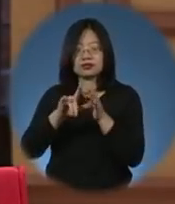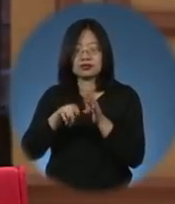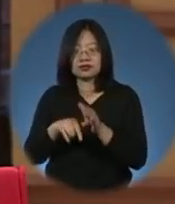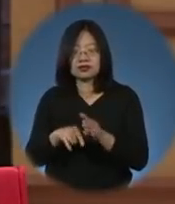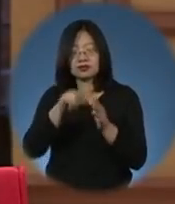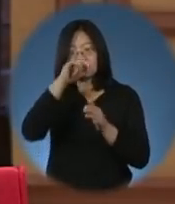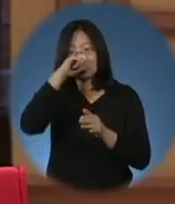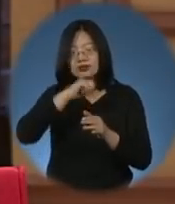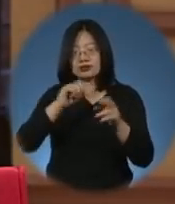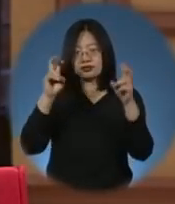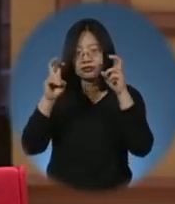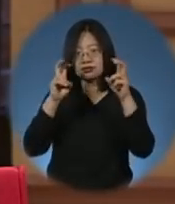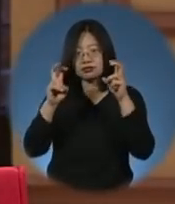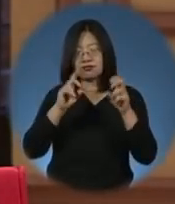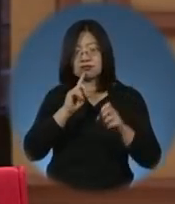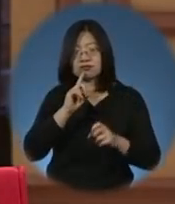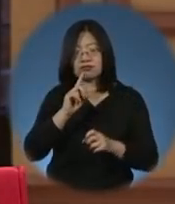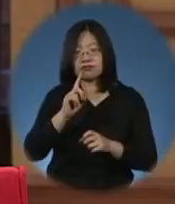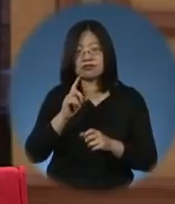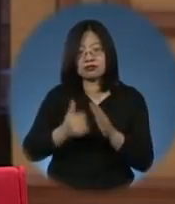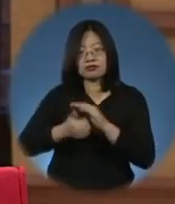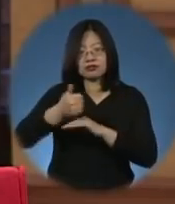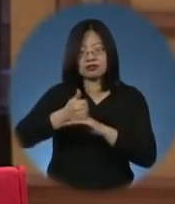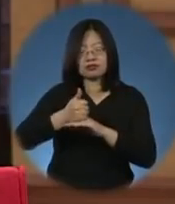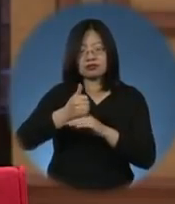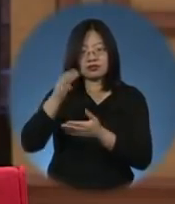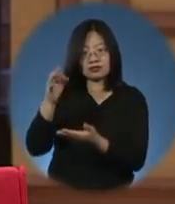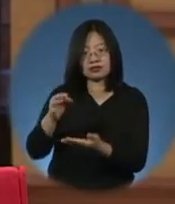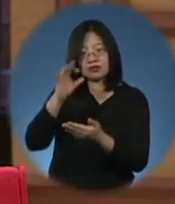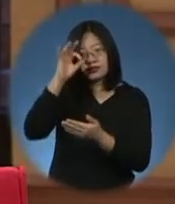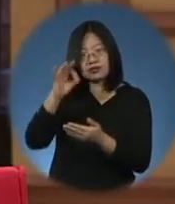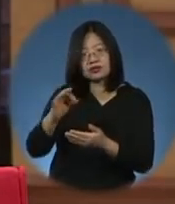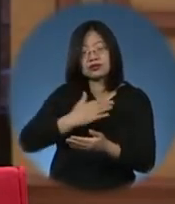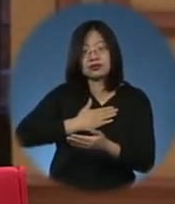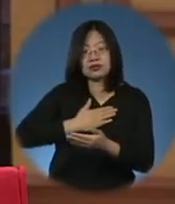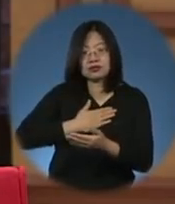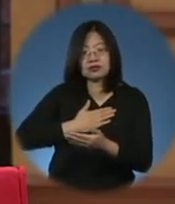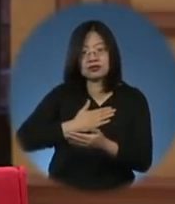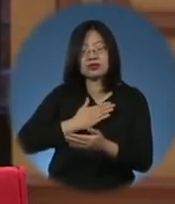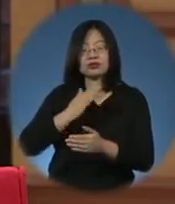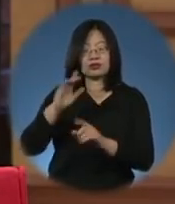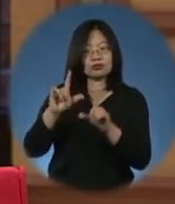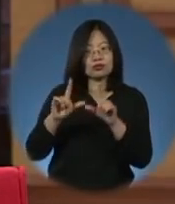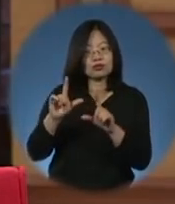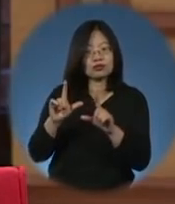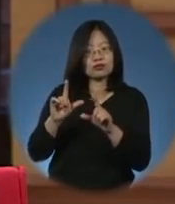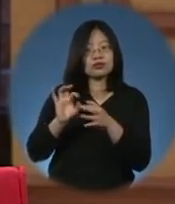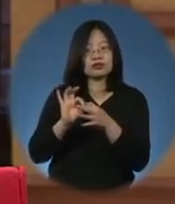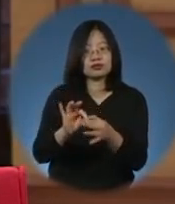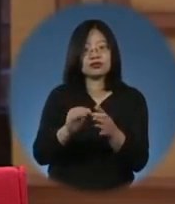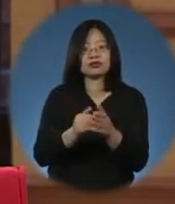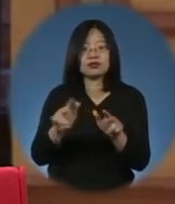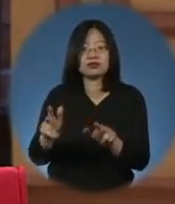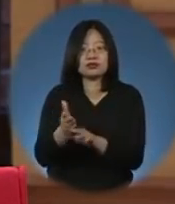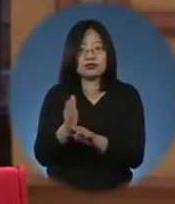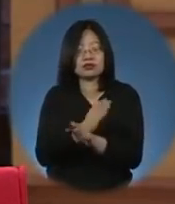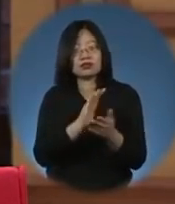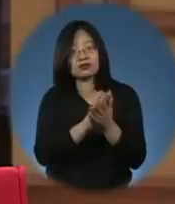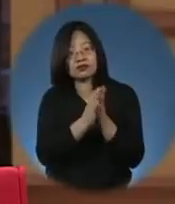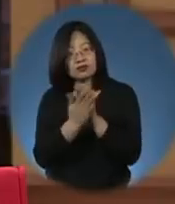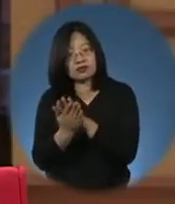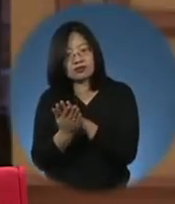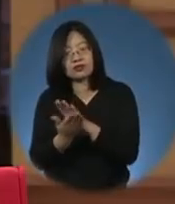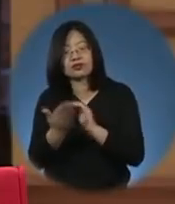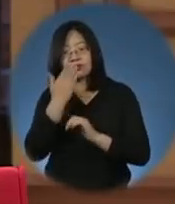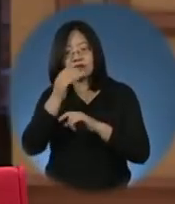때는 좋은 직장이라고 하는 거 성공의 가치라는 게 그렇게 우리가 알고 있었던 전형적인 모습이었는데 그게 이제부터는 변화될 가능성이